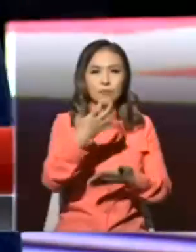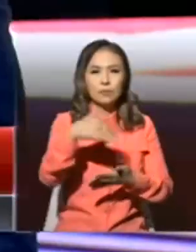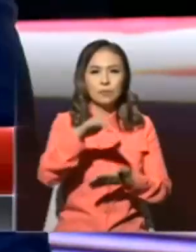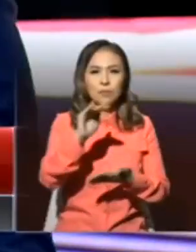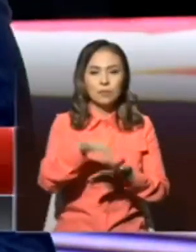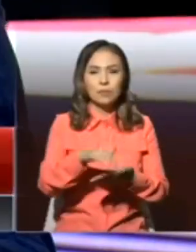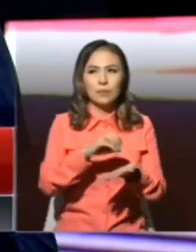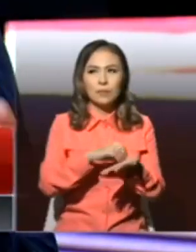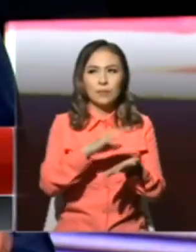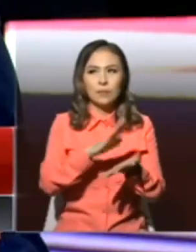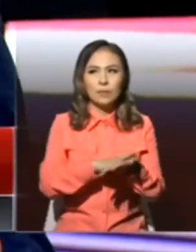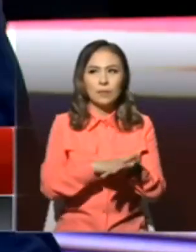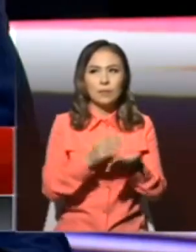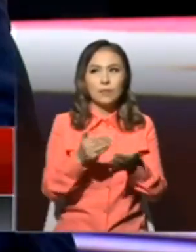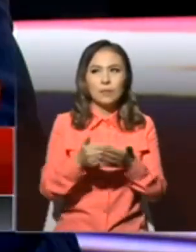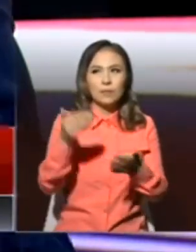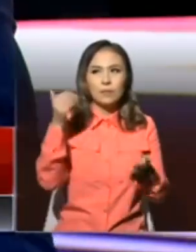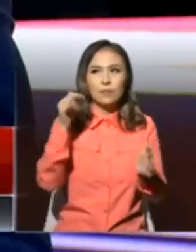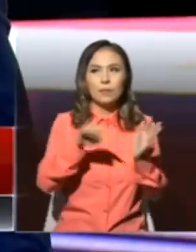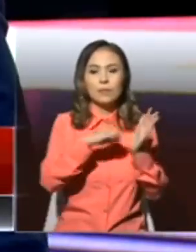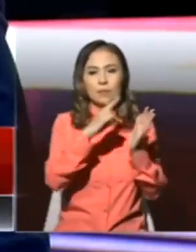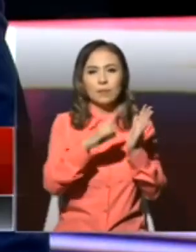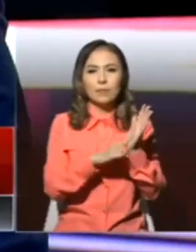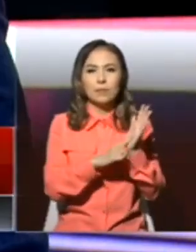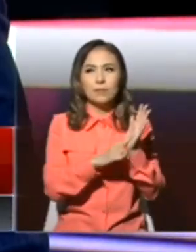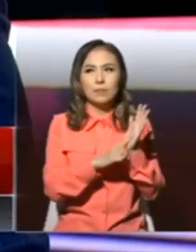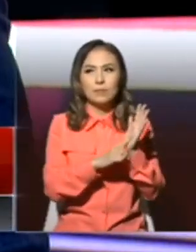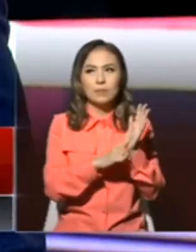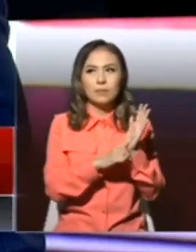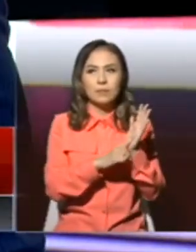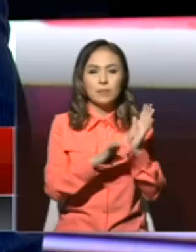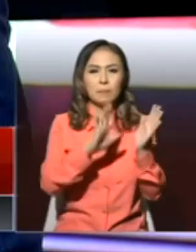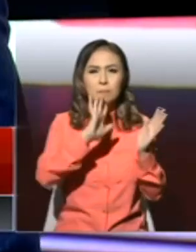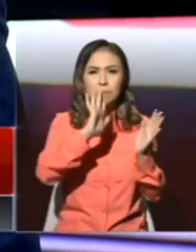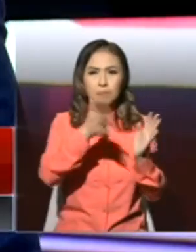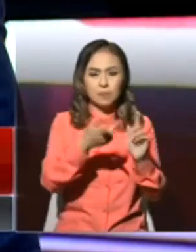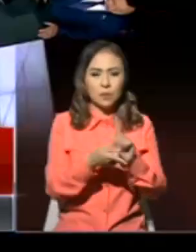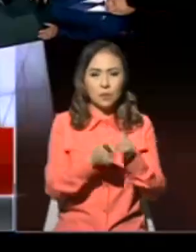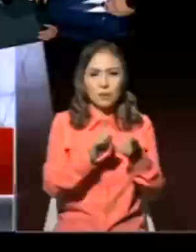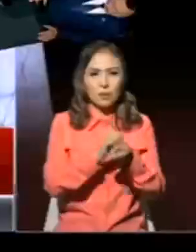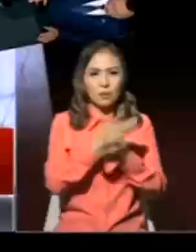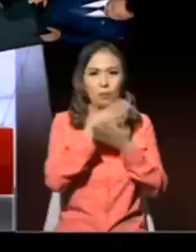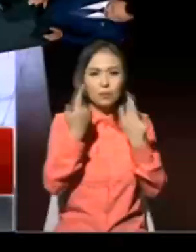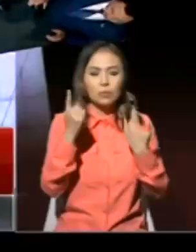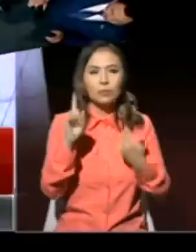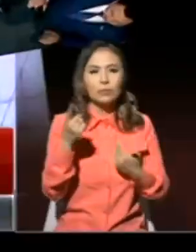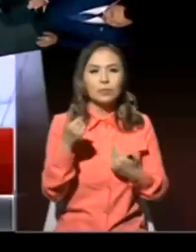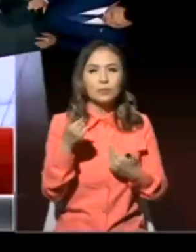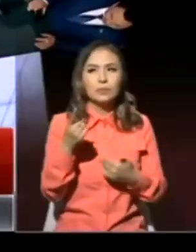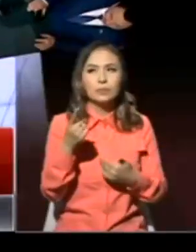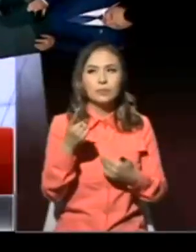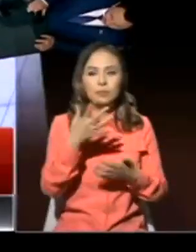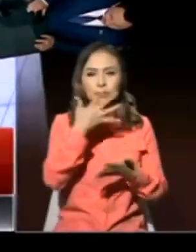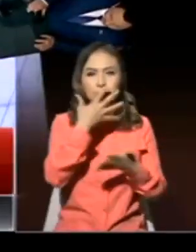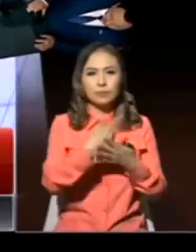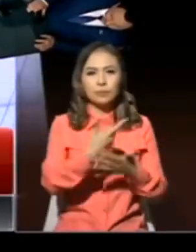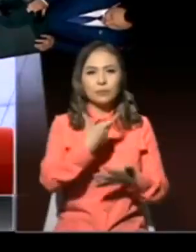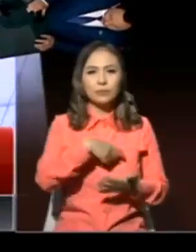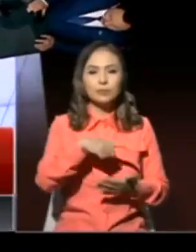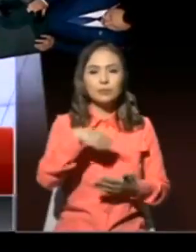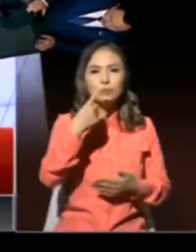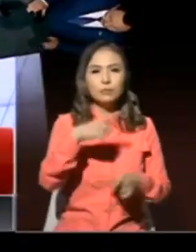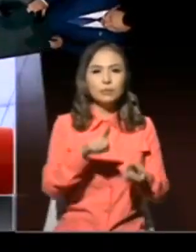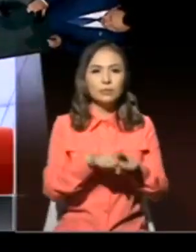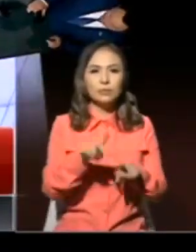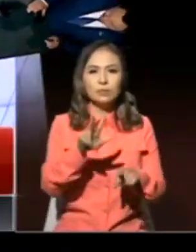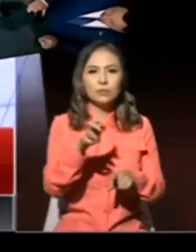жазылған. Оның алдыңғы сауалдарда оларда бір 5 жылдан бері өзгермеген сан ғой. Неге? Бірақ менің айтатыным, мен өзімнің айтатыным, ол